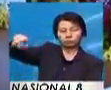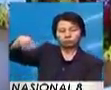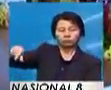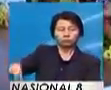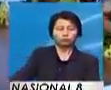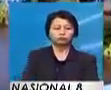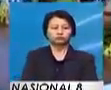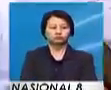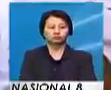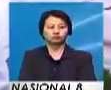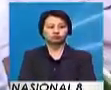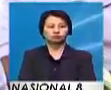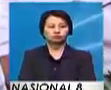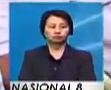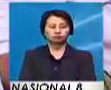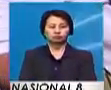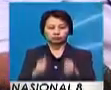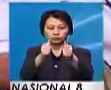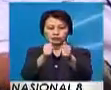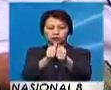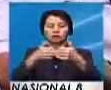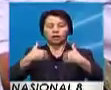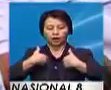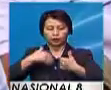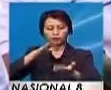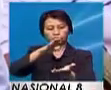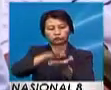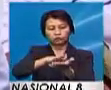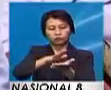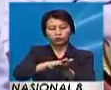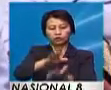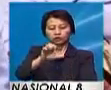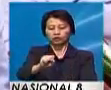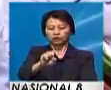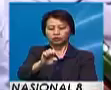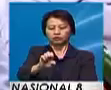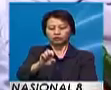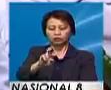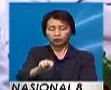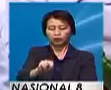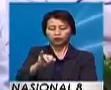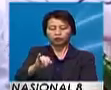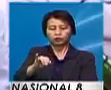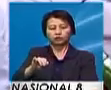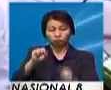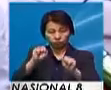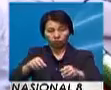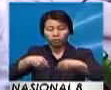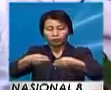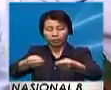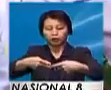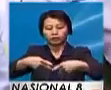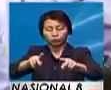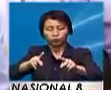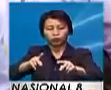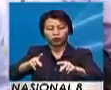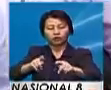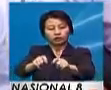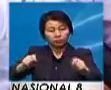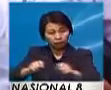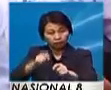berkualiti dengan adanya sekolah seni ini tertentu ia dapat memberi peluang dan ruang untuk anak-anak